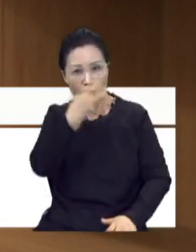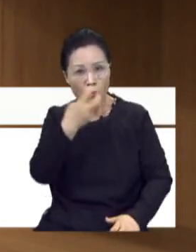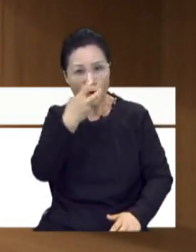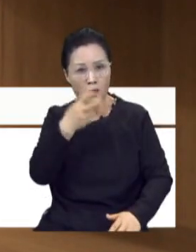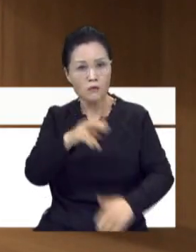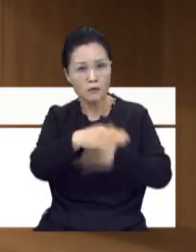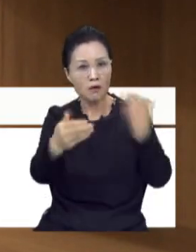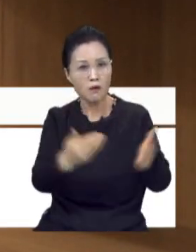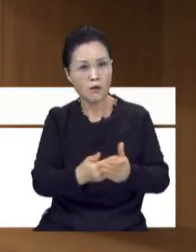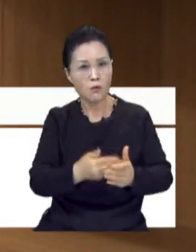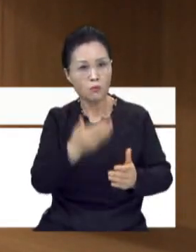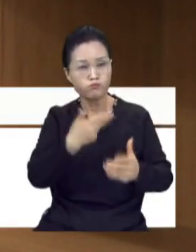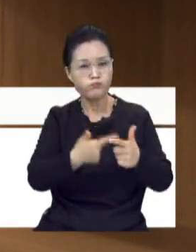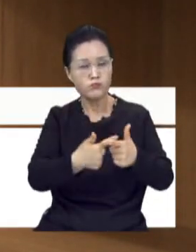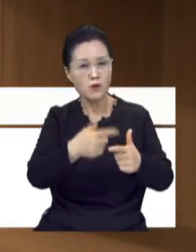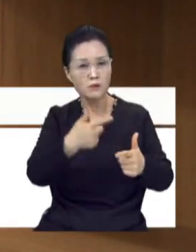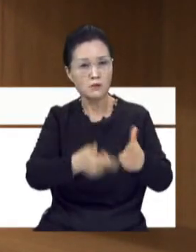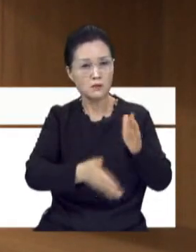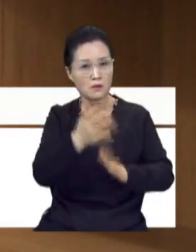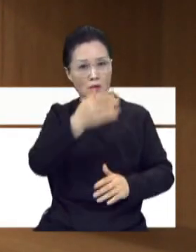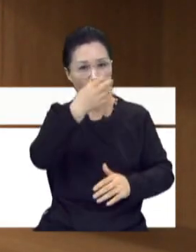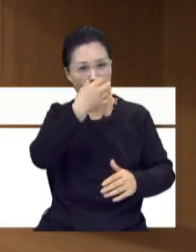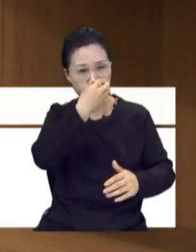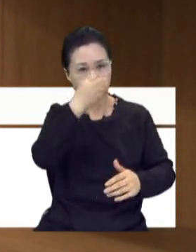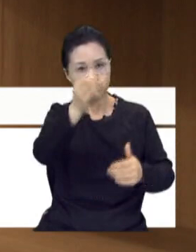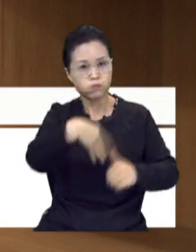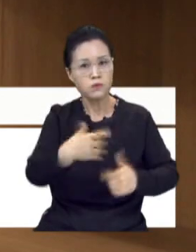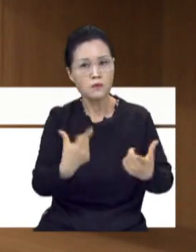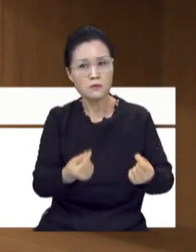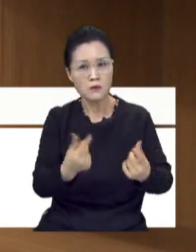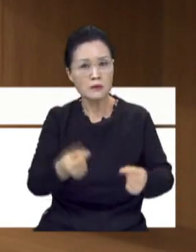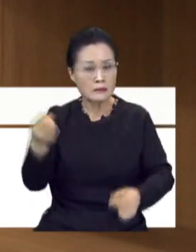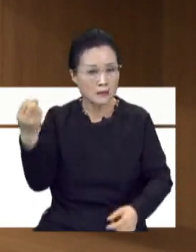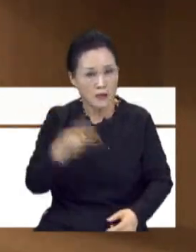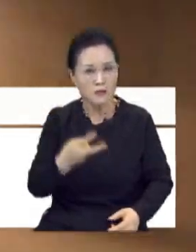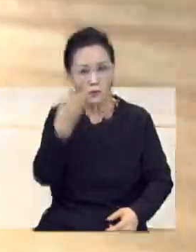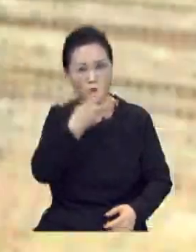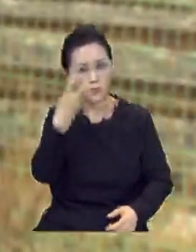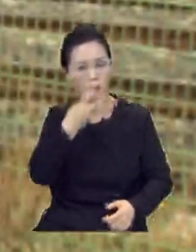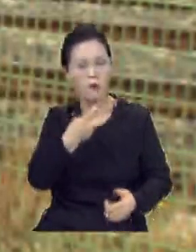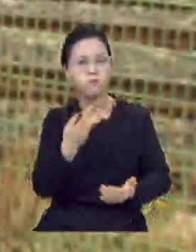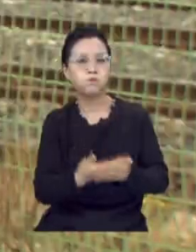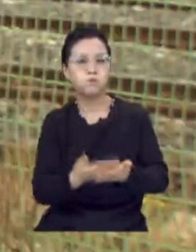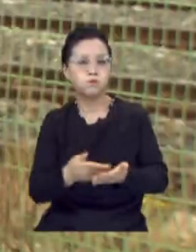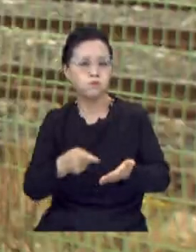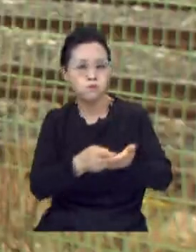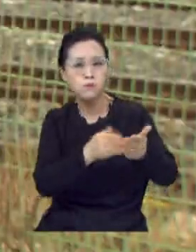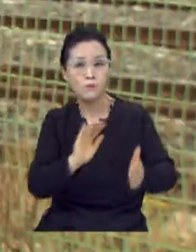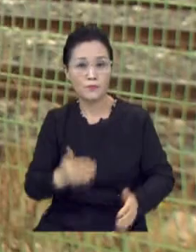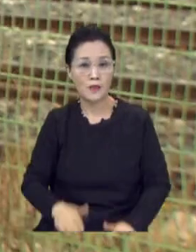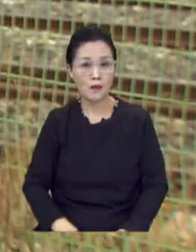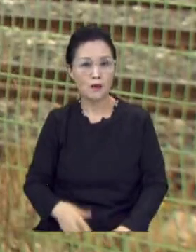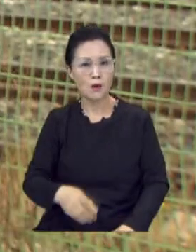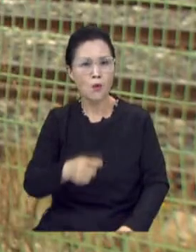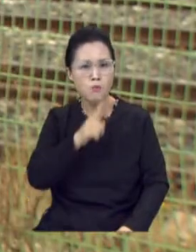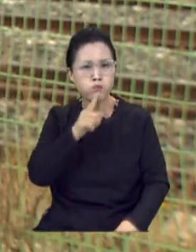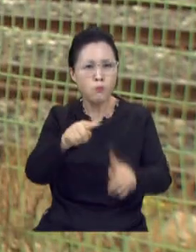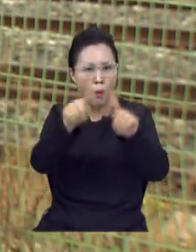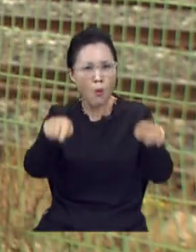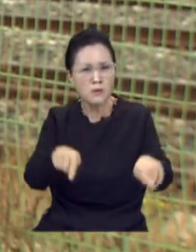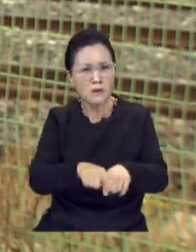우롱하는 거라고 좀 보여지기 때문에 다시 한번 좀 전면 재검토가 반드시 좀 필요하다고 보여집니다. 단순한 보고서 하나가